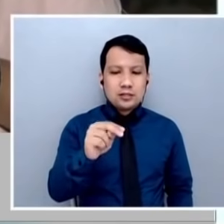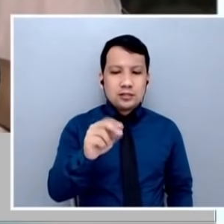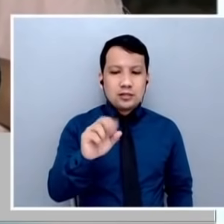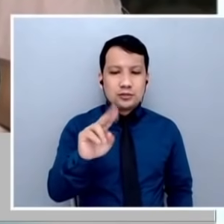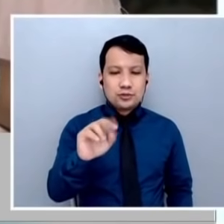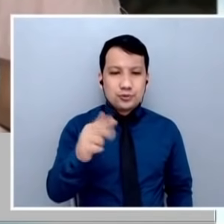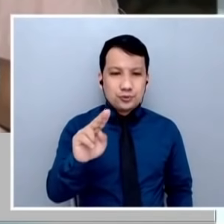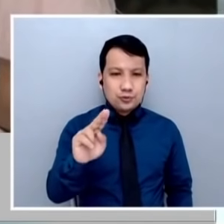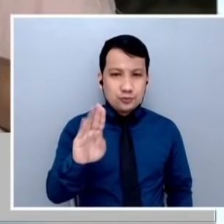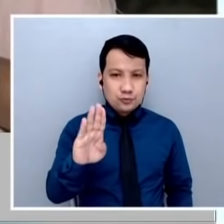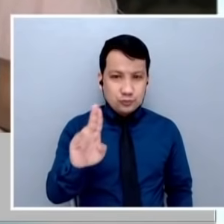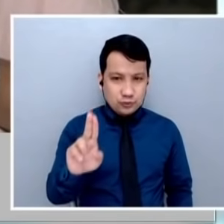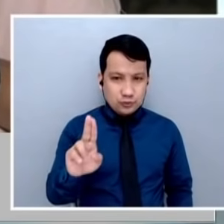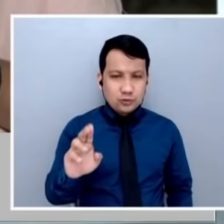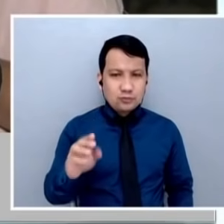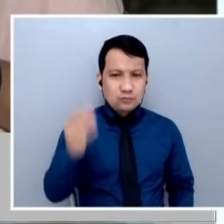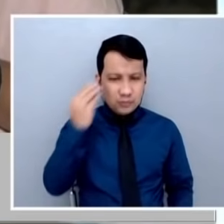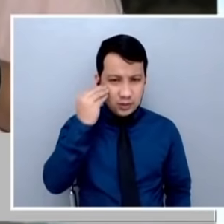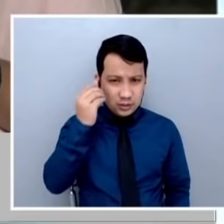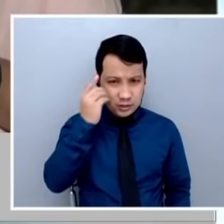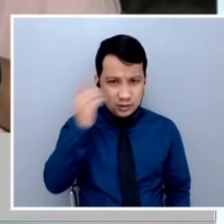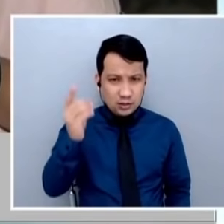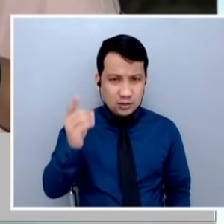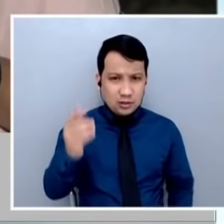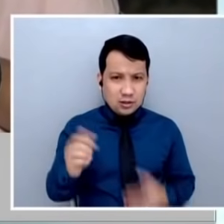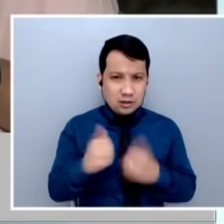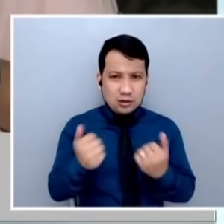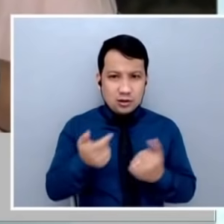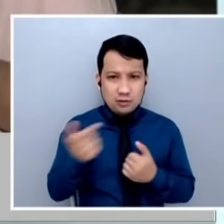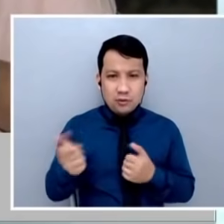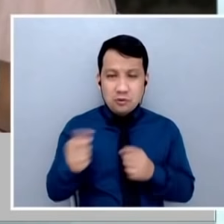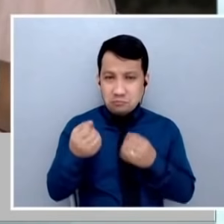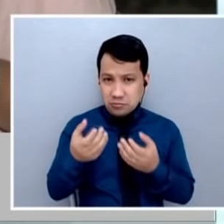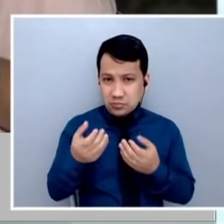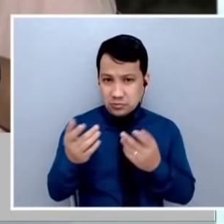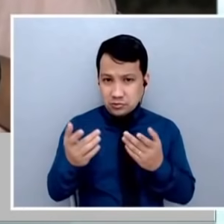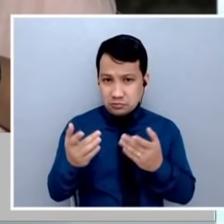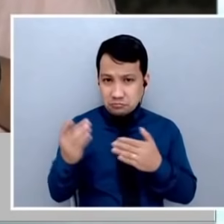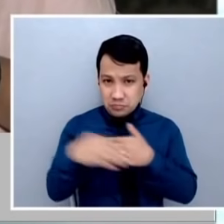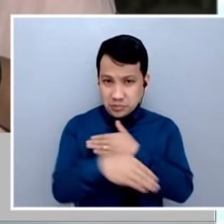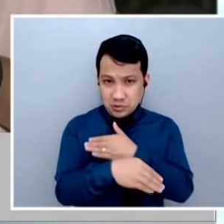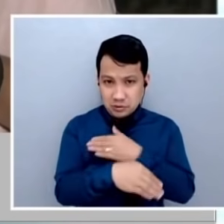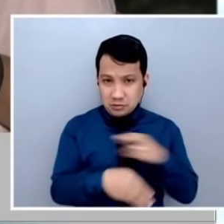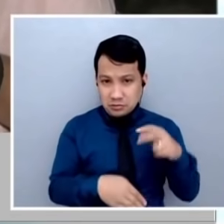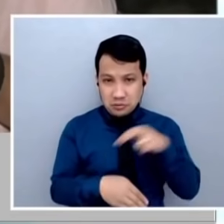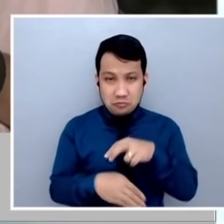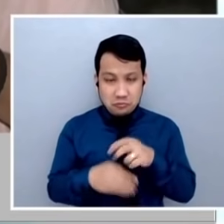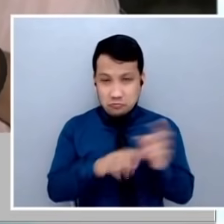Michael Delizo. O Michael, kamusta? Marami na bang nagbi-beach ngayon?